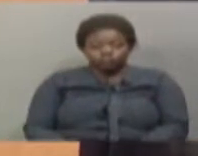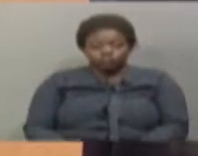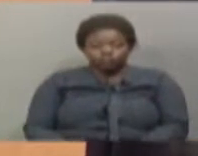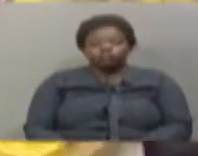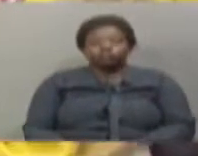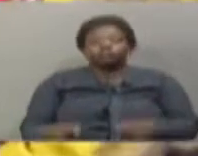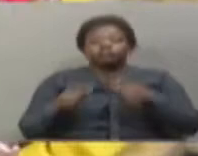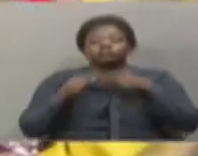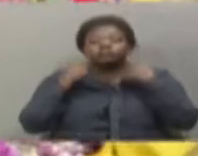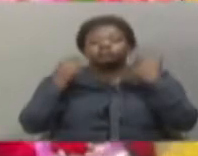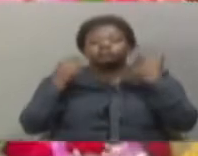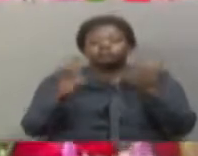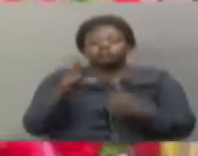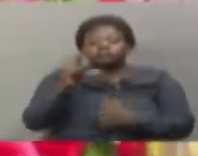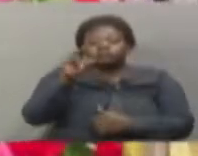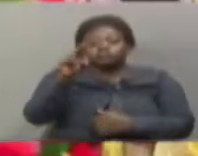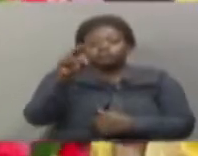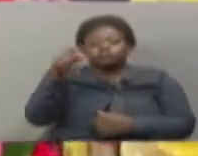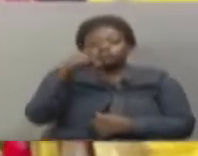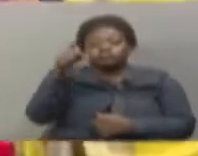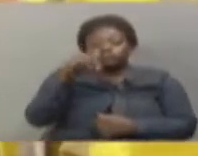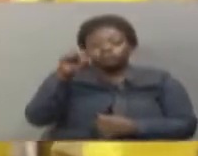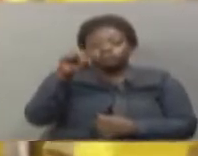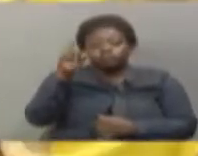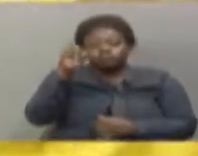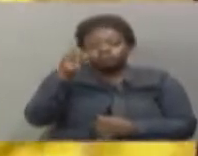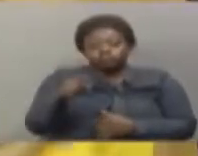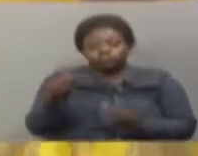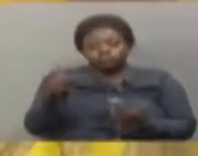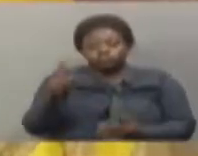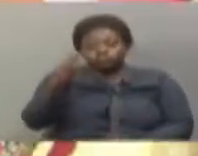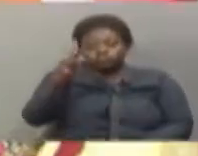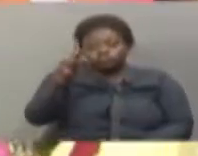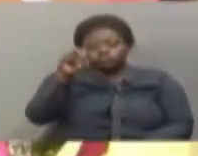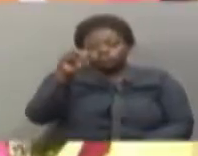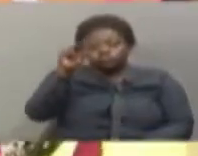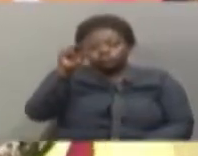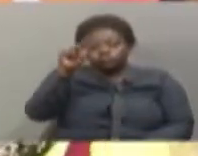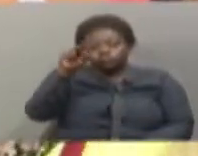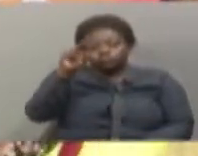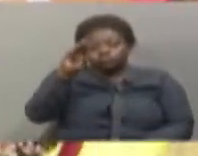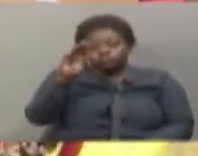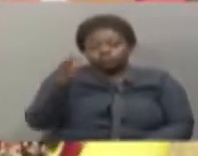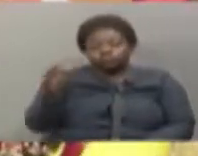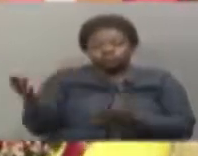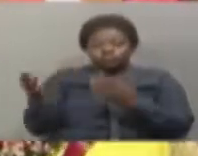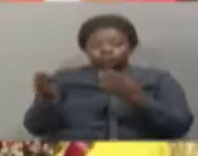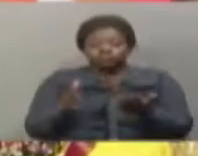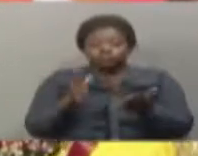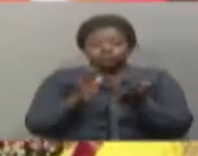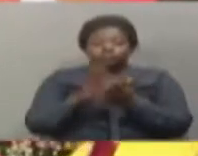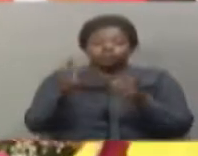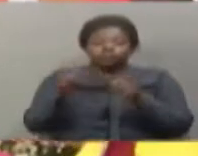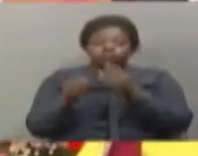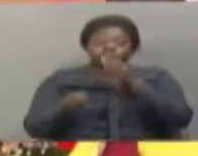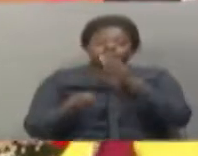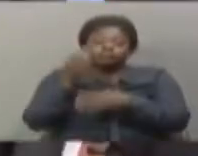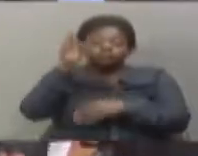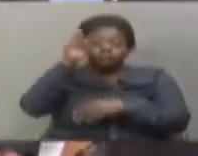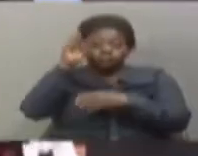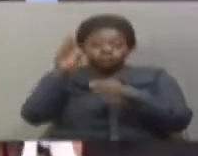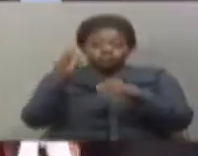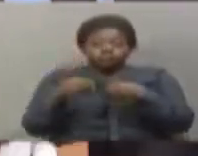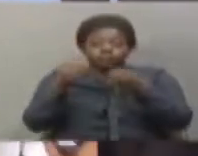Omusumba w'essaza lya Lugazi Christopher Kakooza mu kutuuka ku St Kalemba yaniriziddwa mu kitiibwa era asimbye omuti ogw'ekijjukizo ssaako okuwa